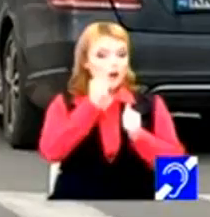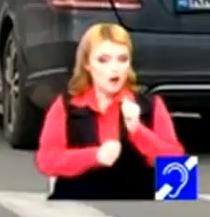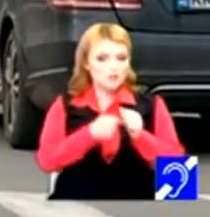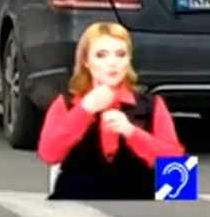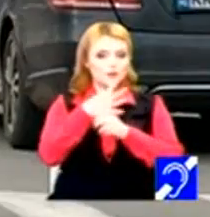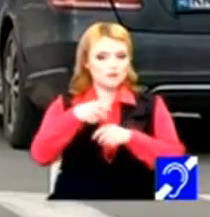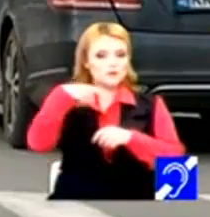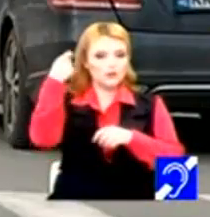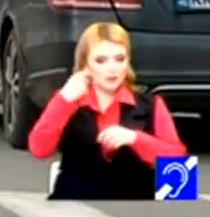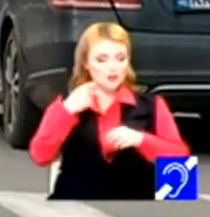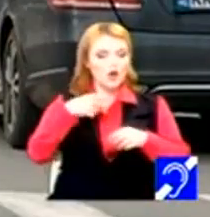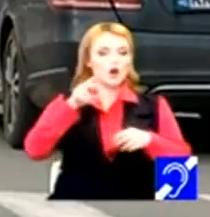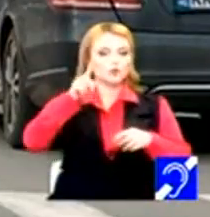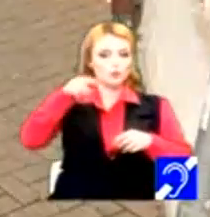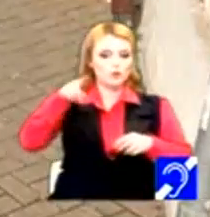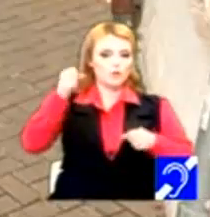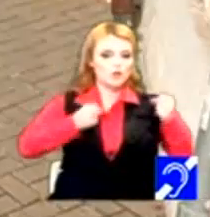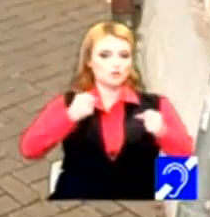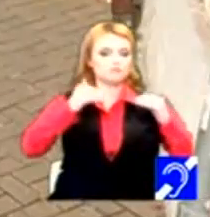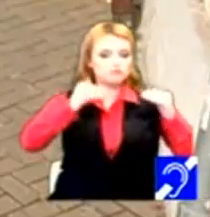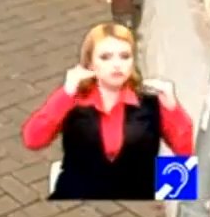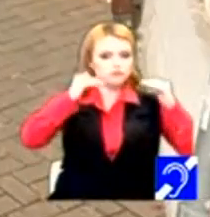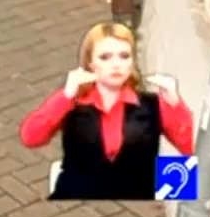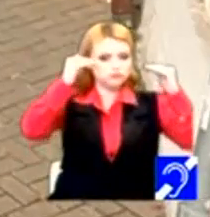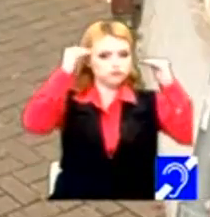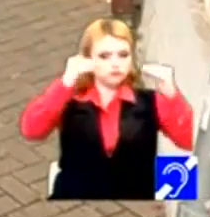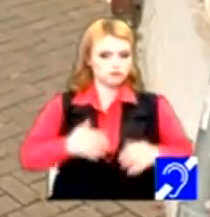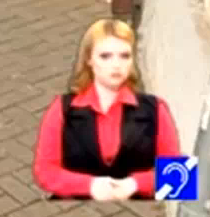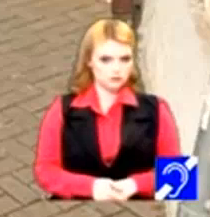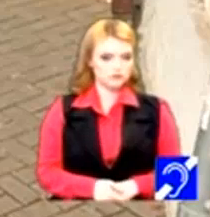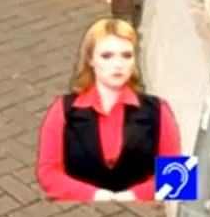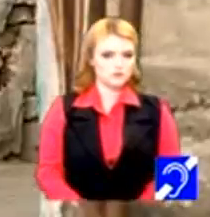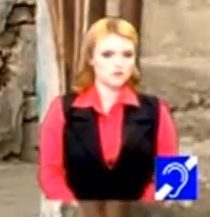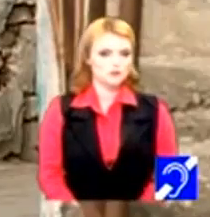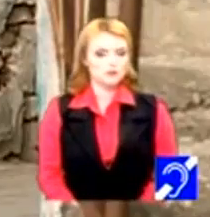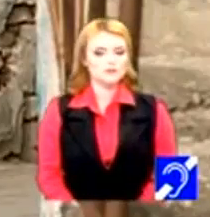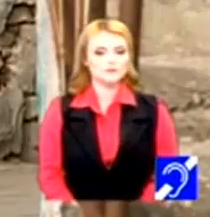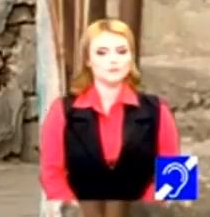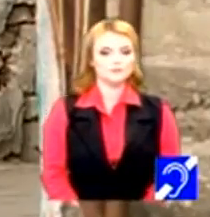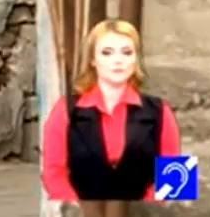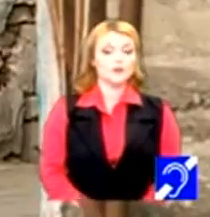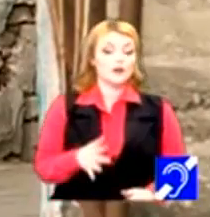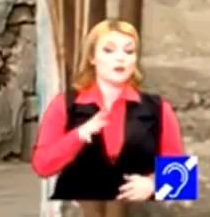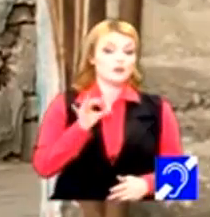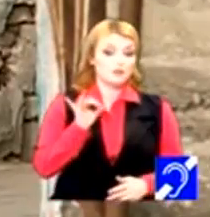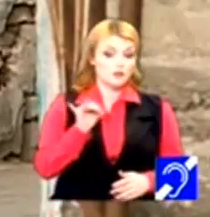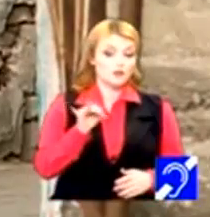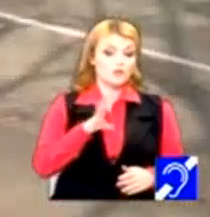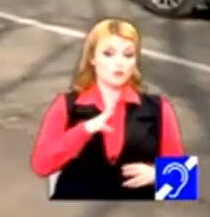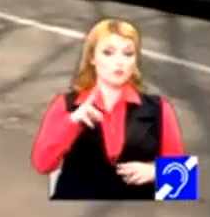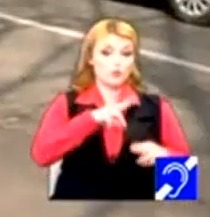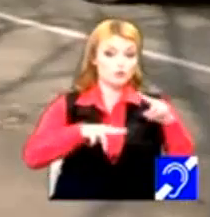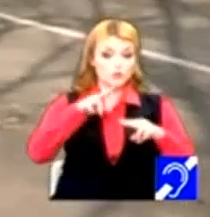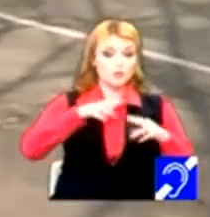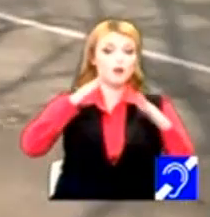de autoturisme se dublează. Așa se face că infrastructura urbană nu mai face față numărului mare de mașini. Mai mulți au construit blocuri